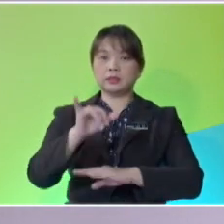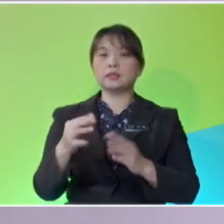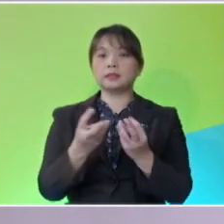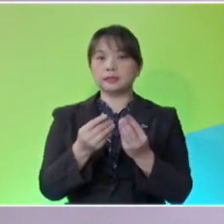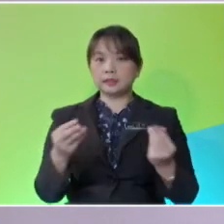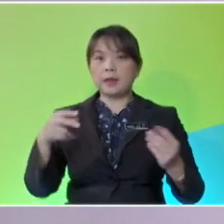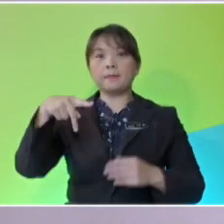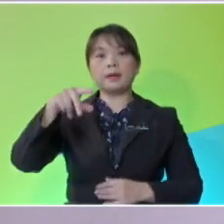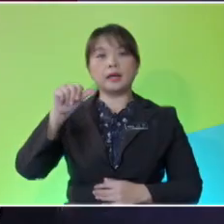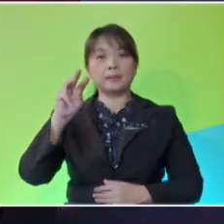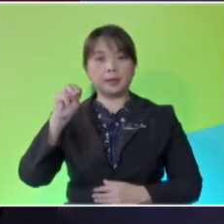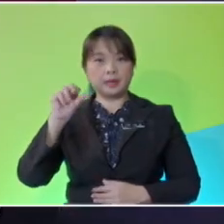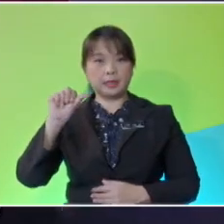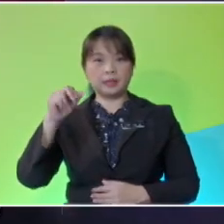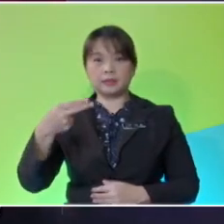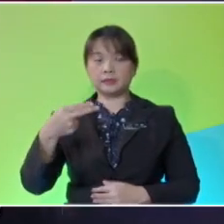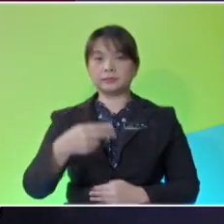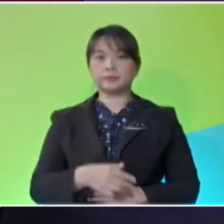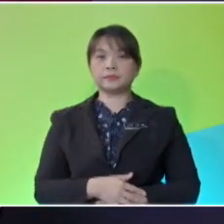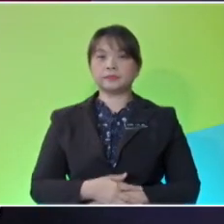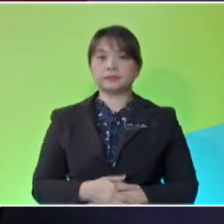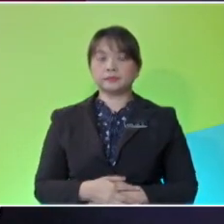kawasan yang jawara tadi